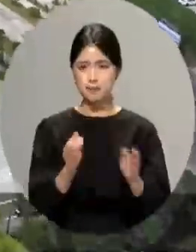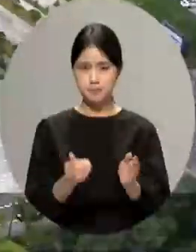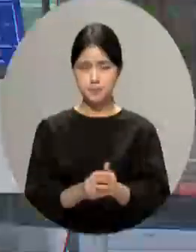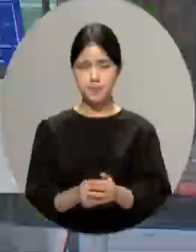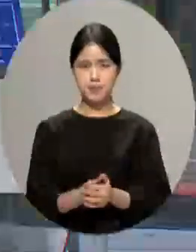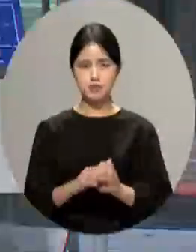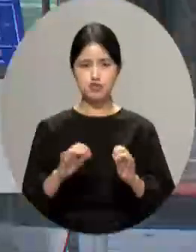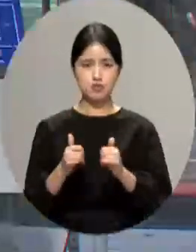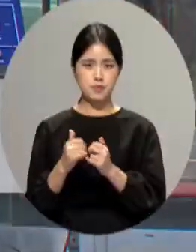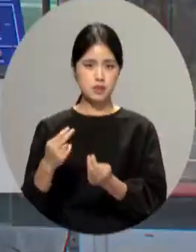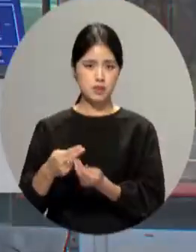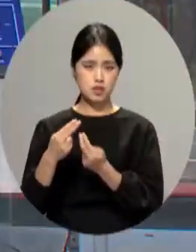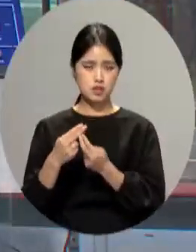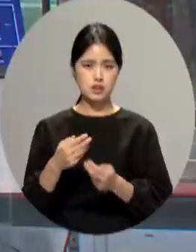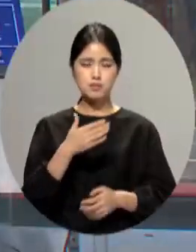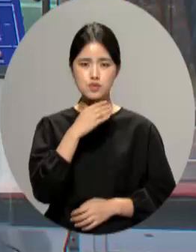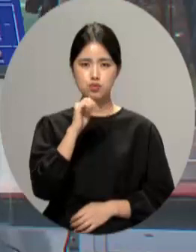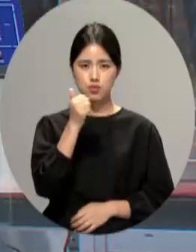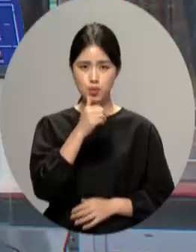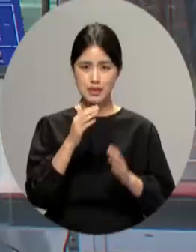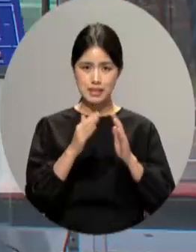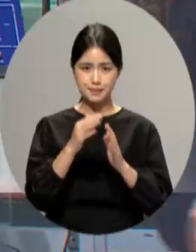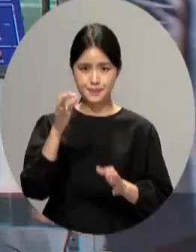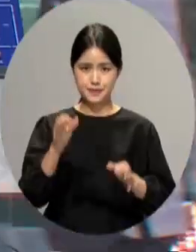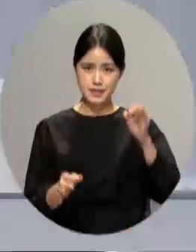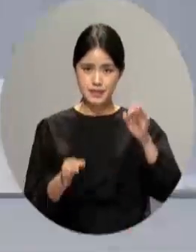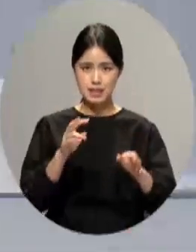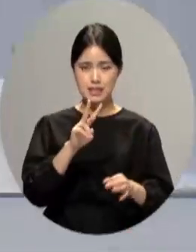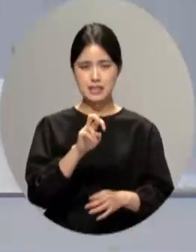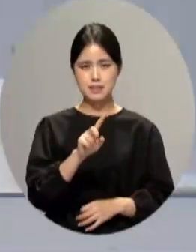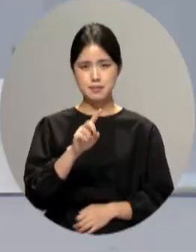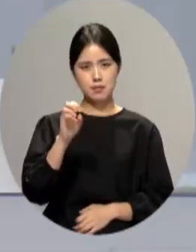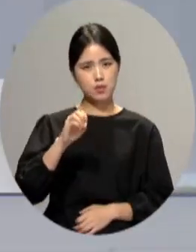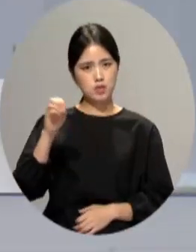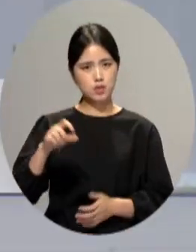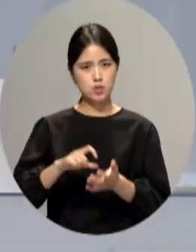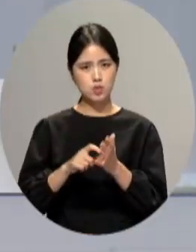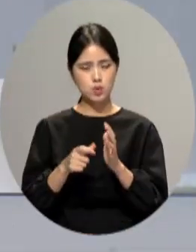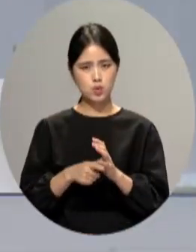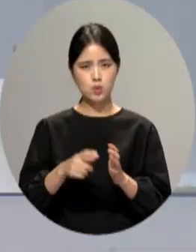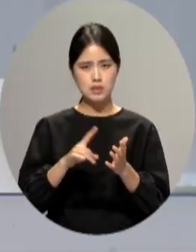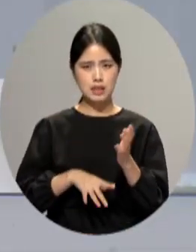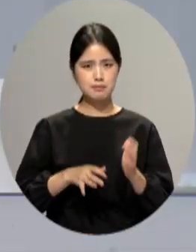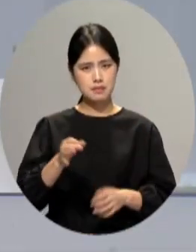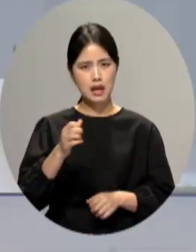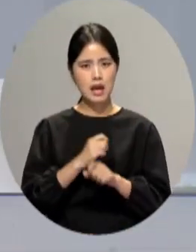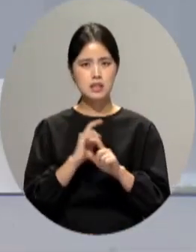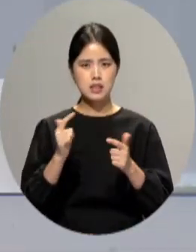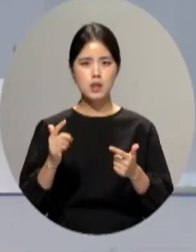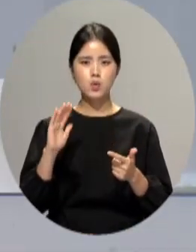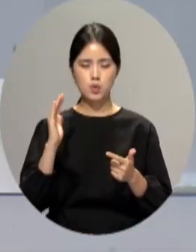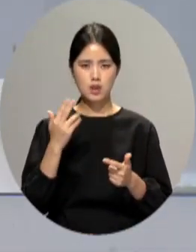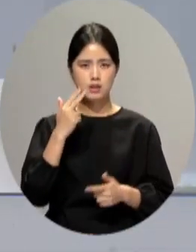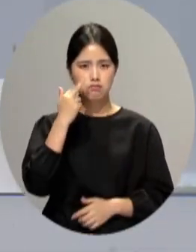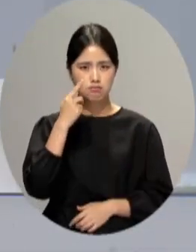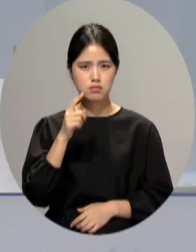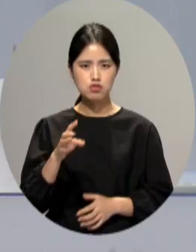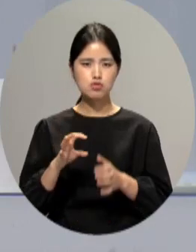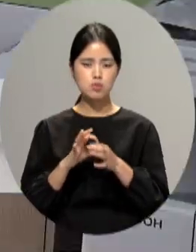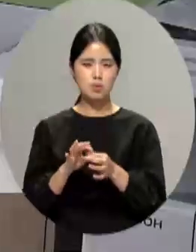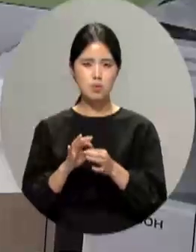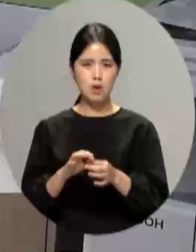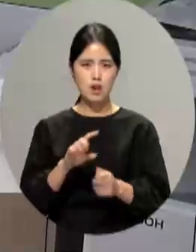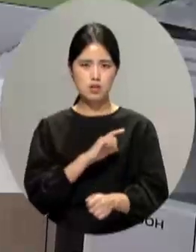국민연금은 지난해 부동산 양도차익의 21%에 해당하는 세금을 내지 않아도 되는 미국 내 적격 해외